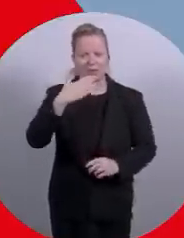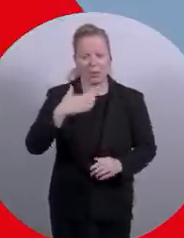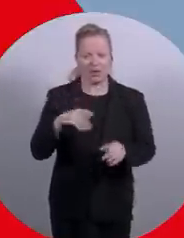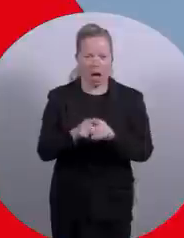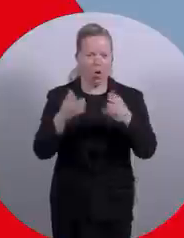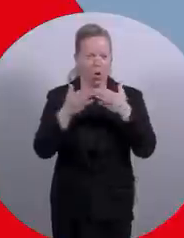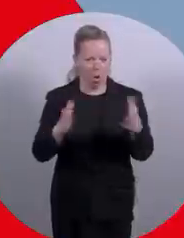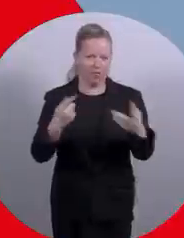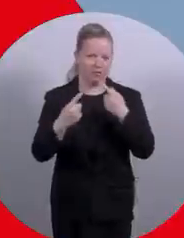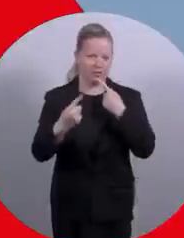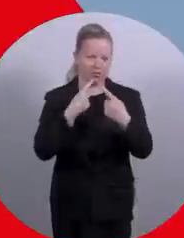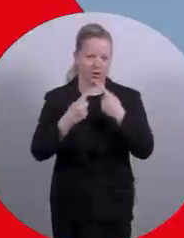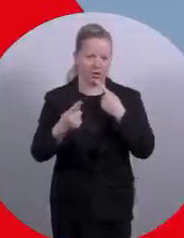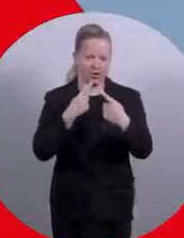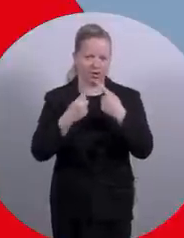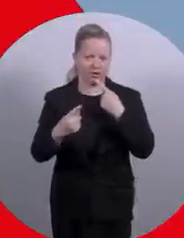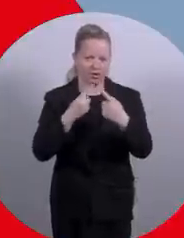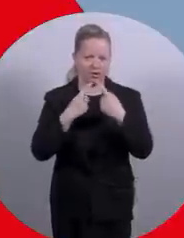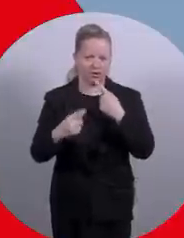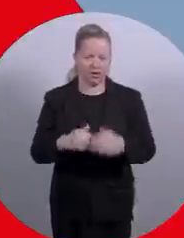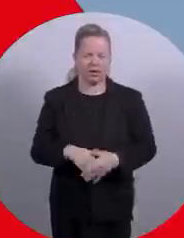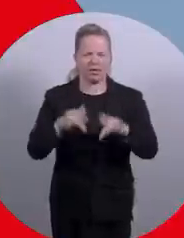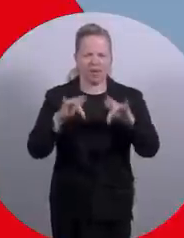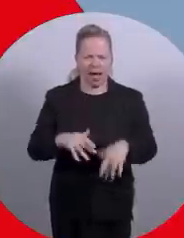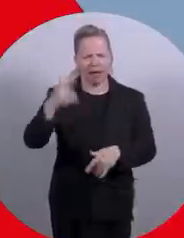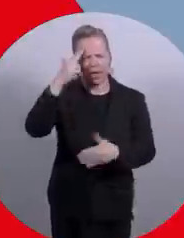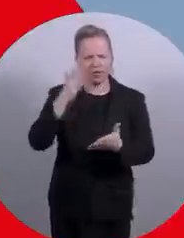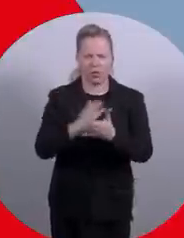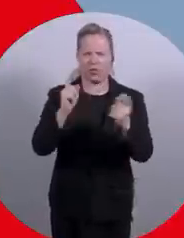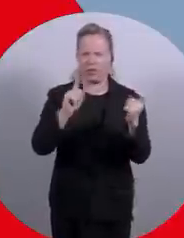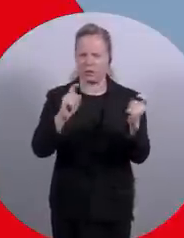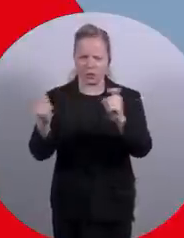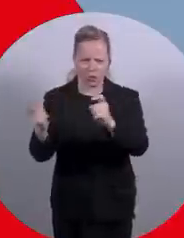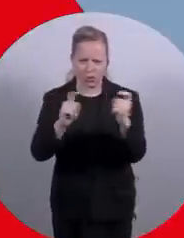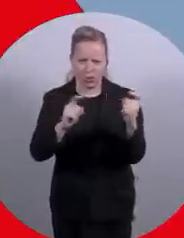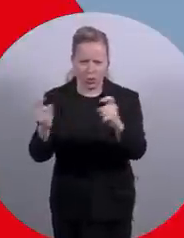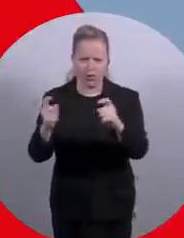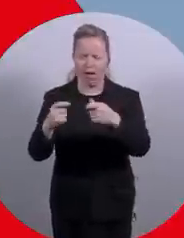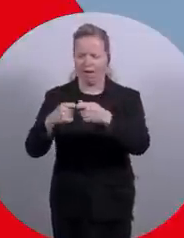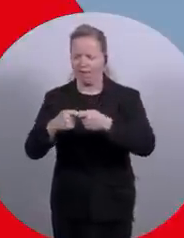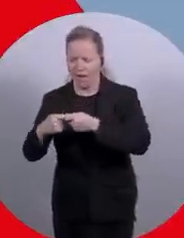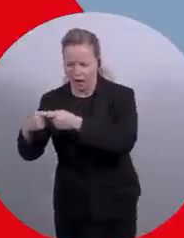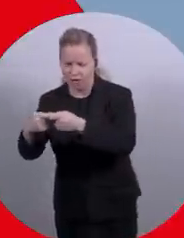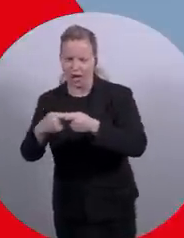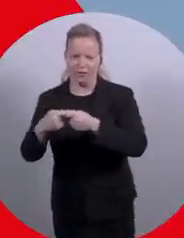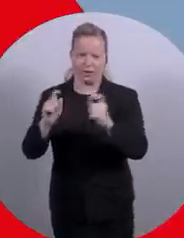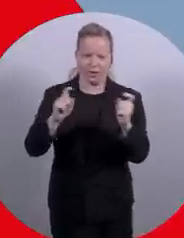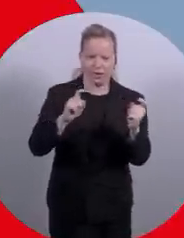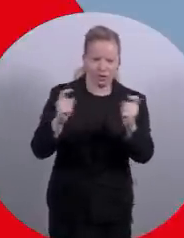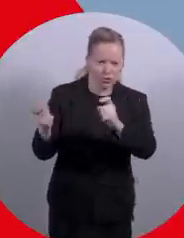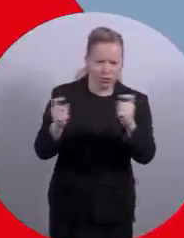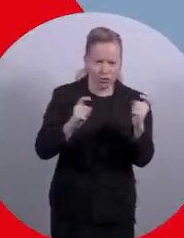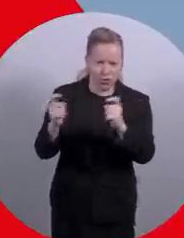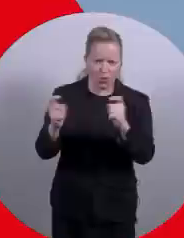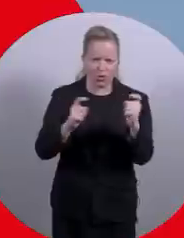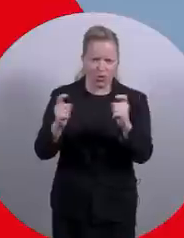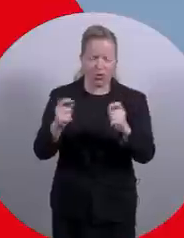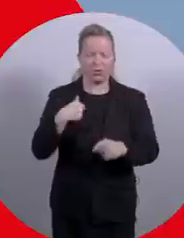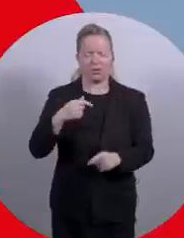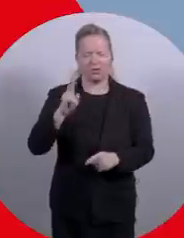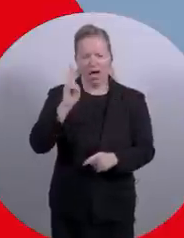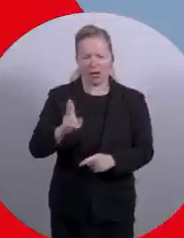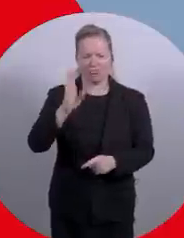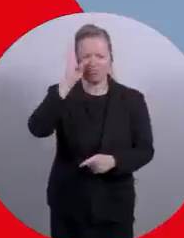Hoffmann sprechen wir können die gewährte Diskussion auch im Verhältnis zur Gewerkschaft und ich kann euch nur bitten